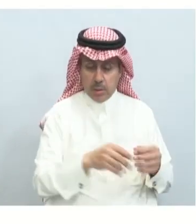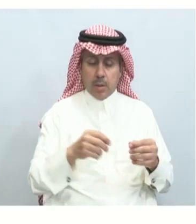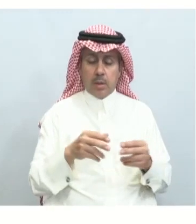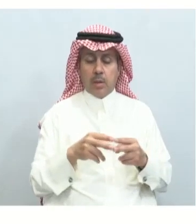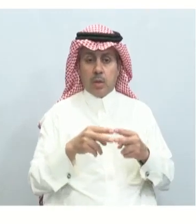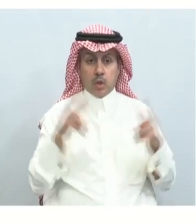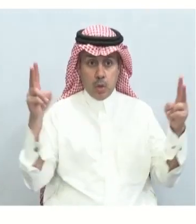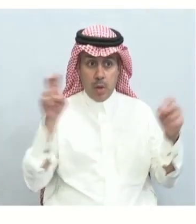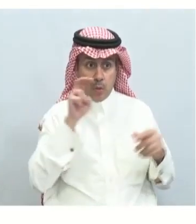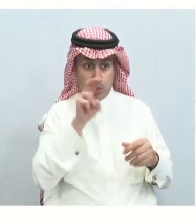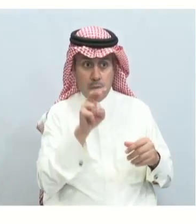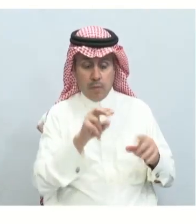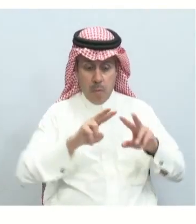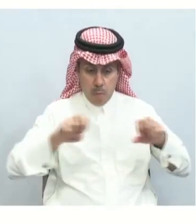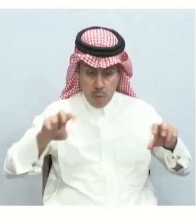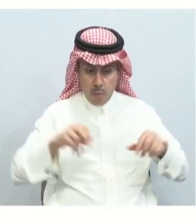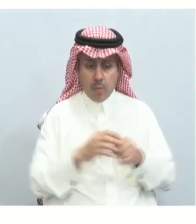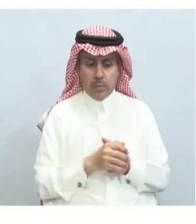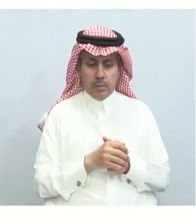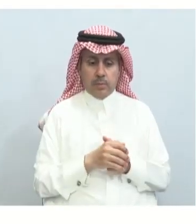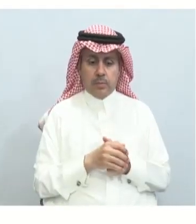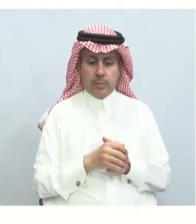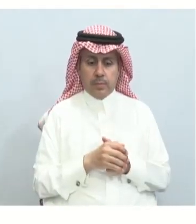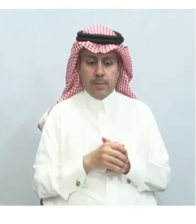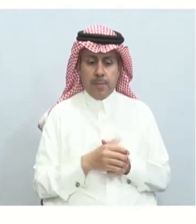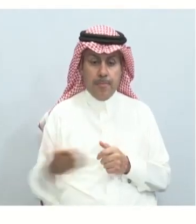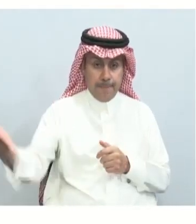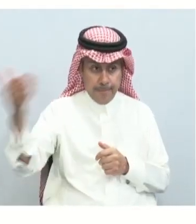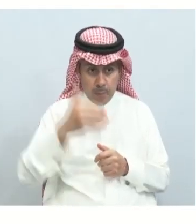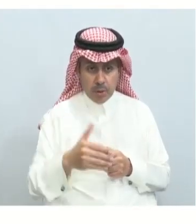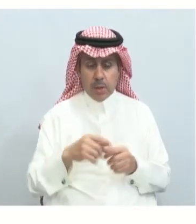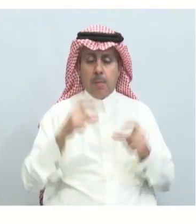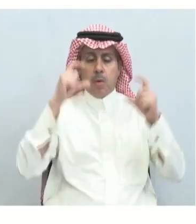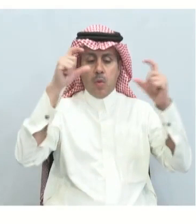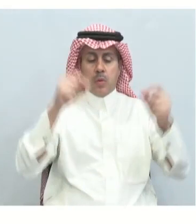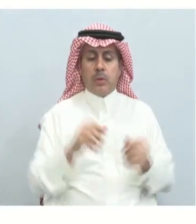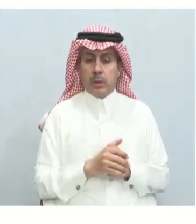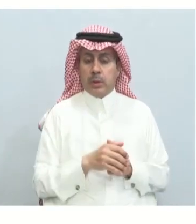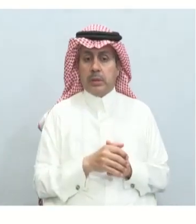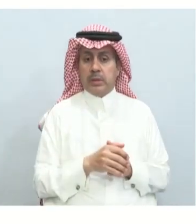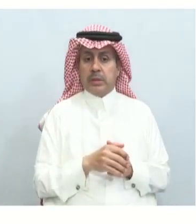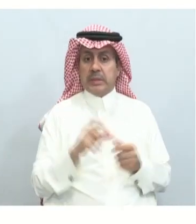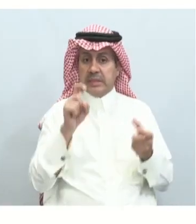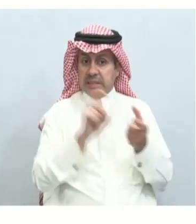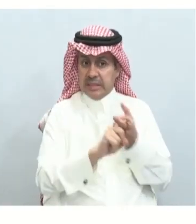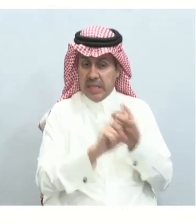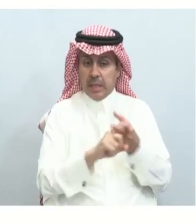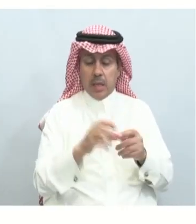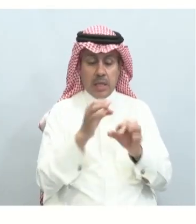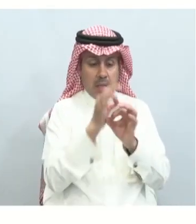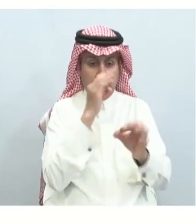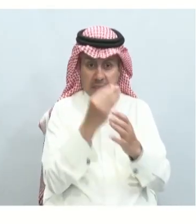المجمع للبحوث بعد استعراض المجمعي البحوث المقدمه في موضوع التلقيح الصناعي واطفال